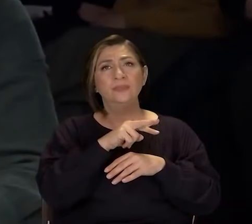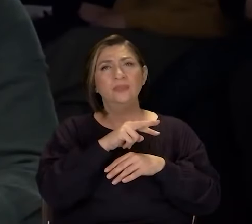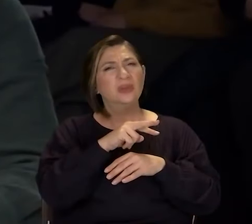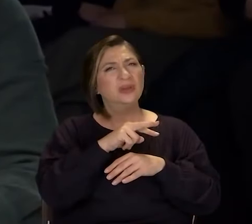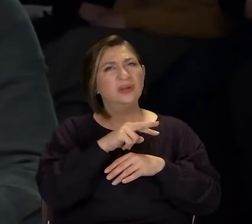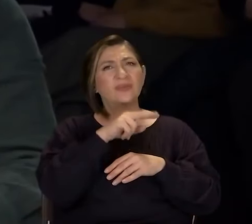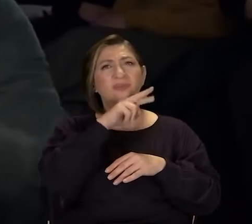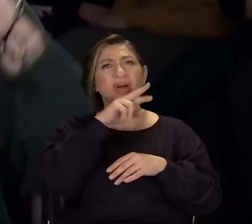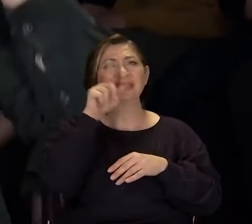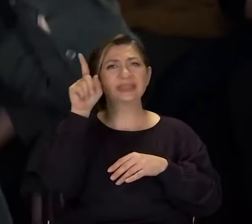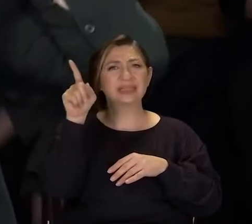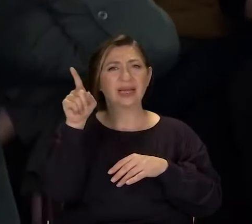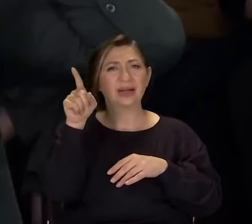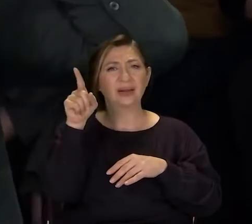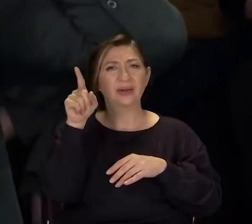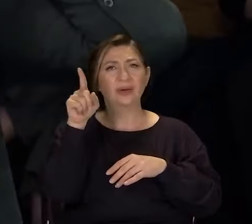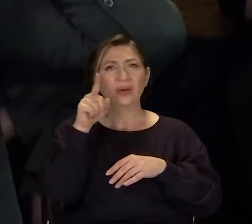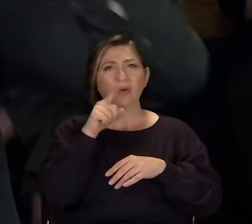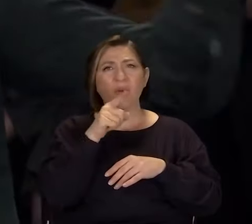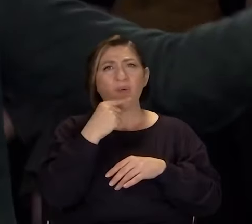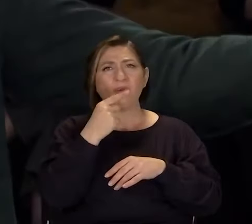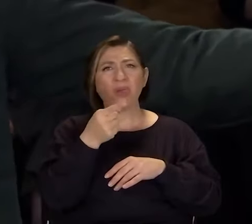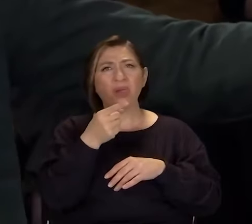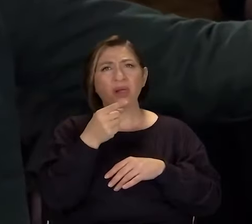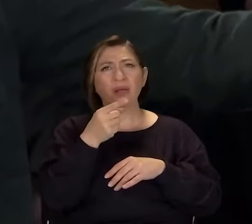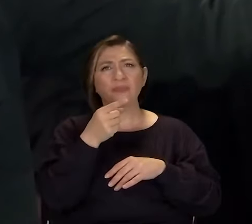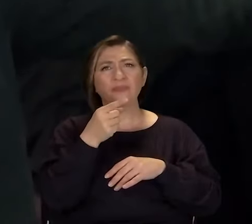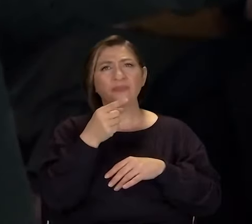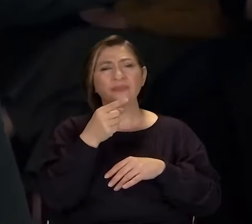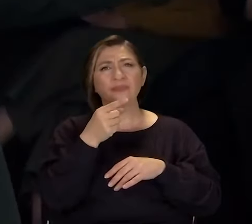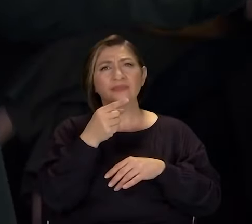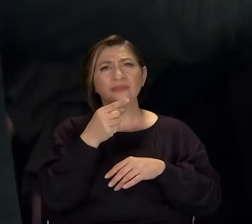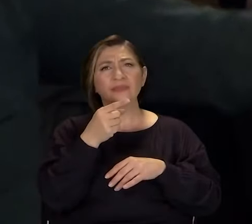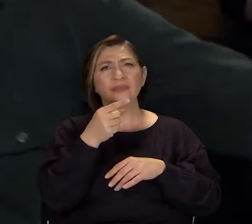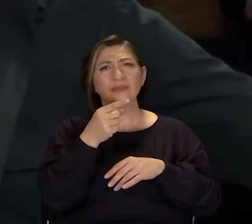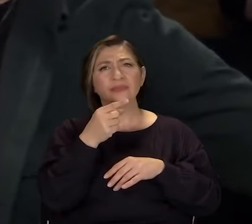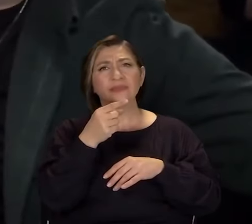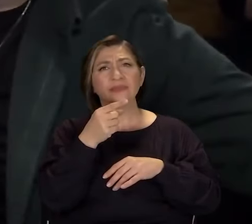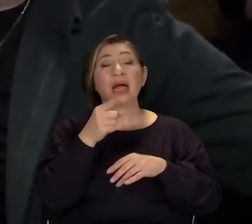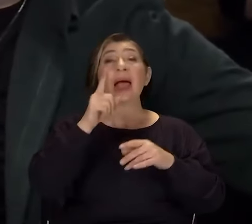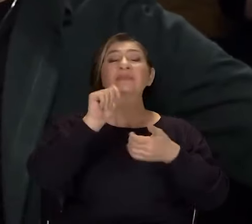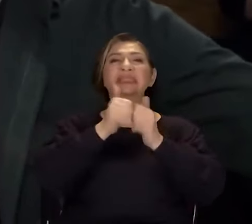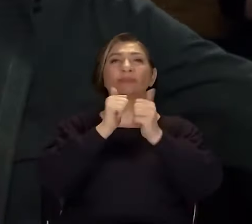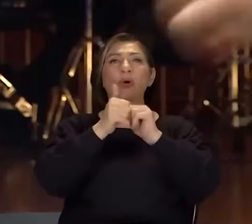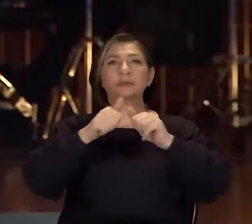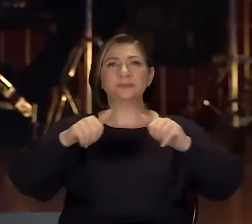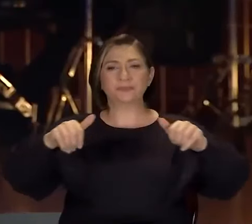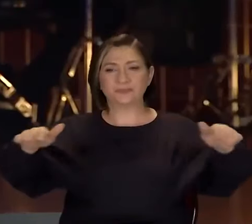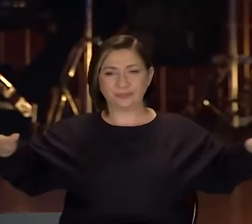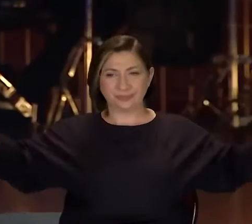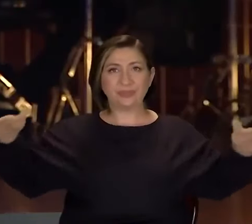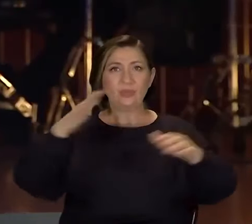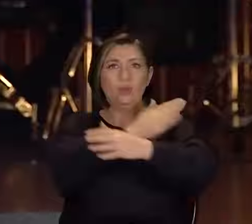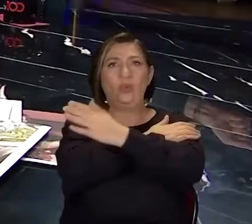Wingsuit'ten Fransa'da kaybet. Wingsuit diye bir şey vardır, böyle bir ekstrem spor. Böyle